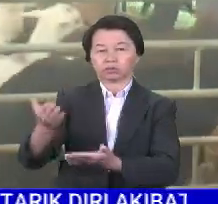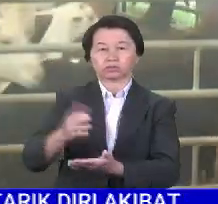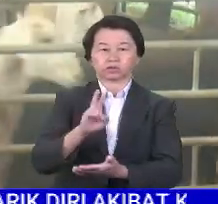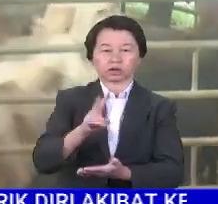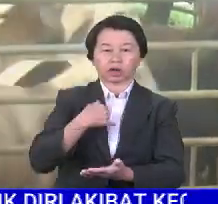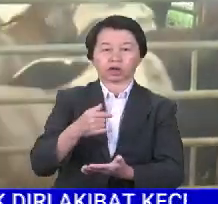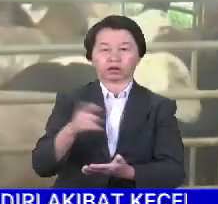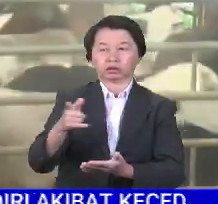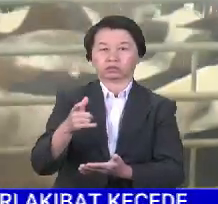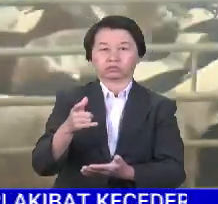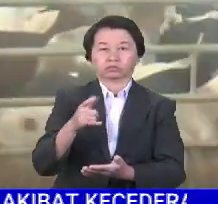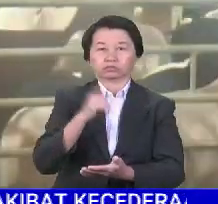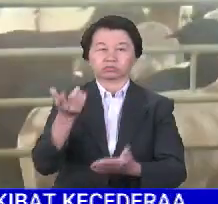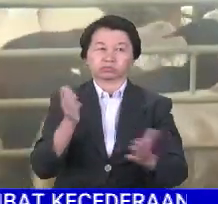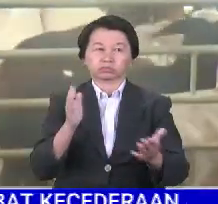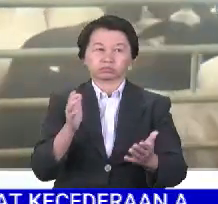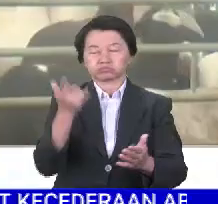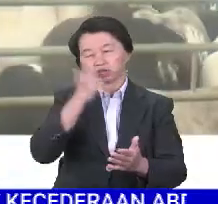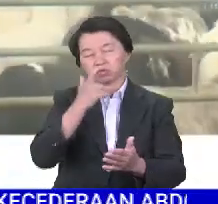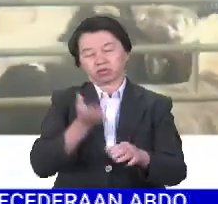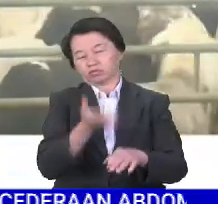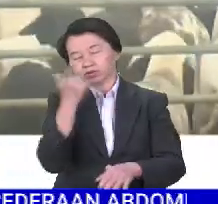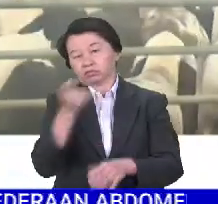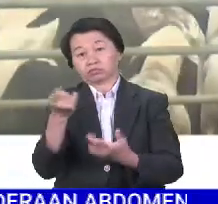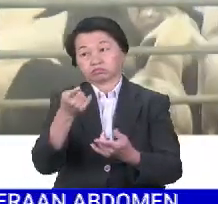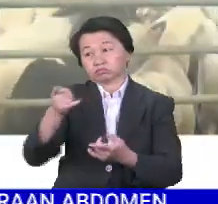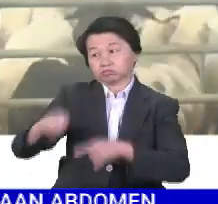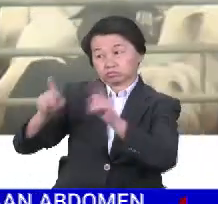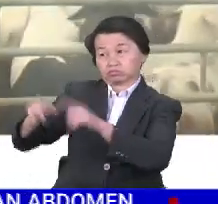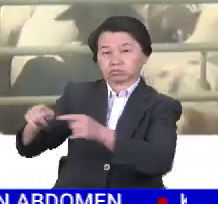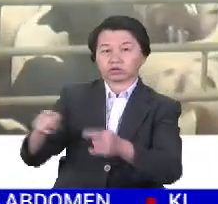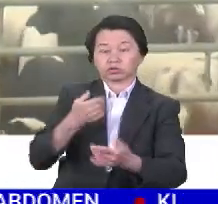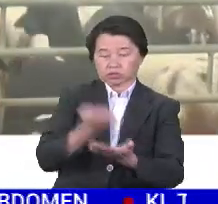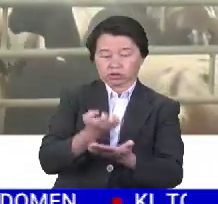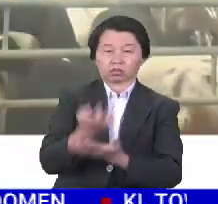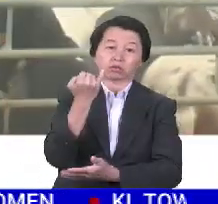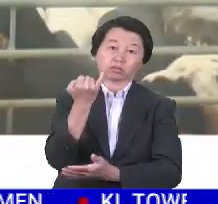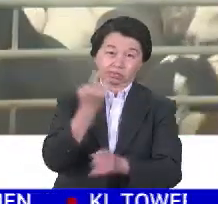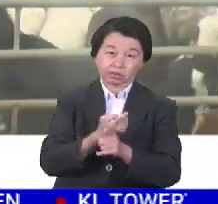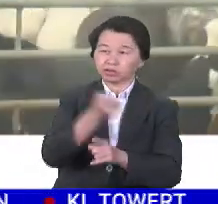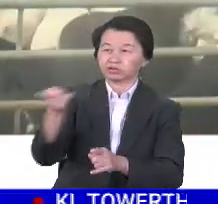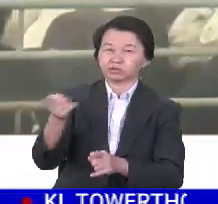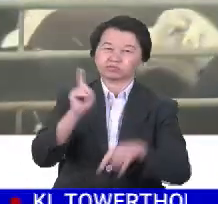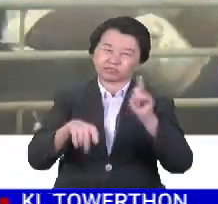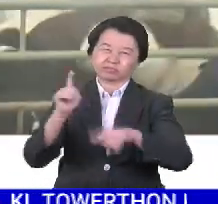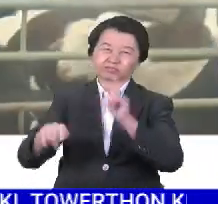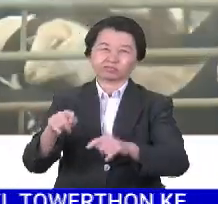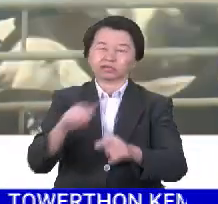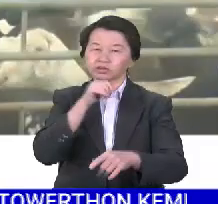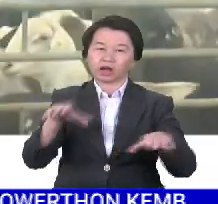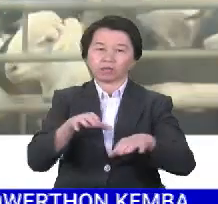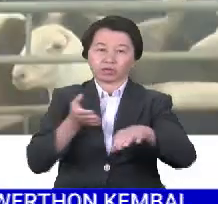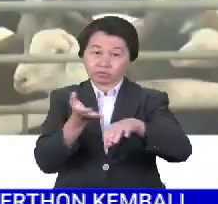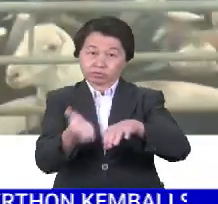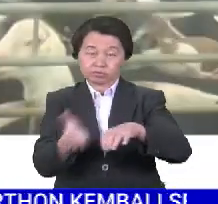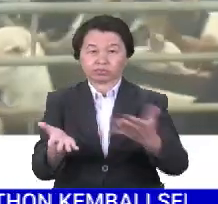ekor, ada yang langsung tak buat korban tahun ni pun ada. Sebab ekonomi sekarang kurang baik sikit kan, jadi diorang tak buat korban lah.